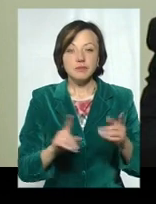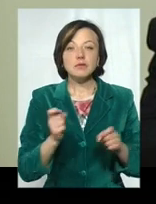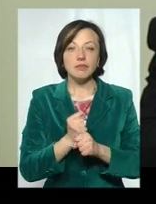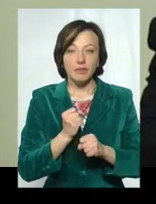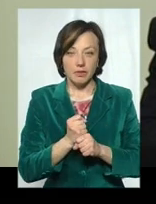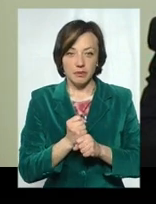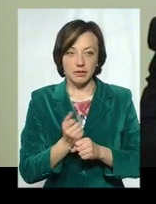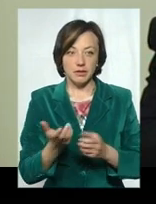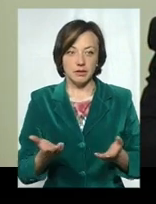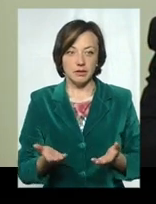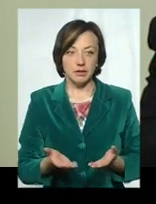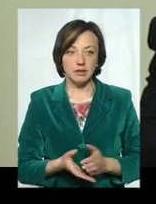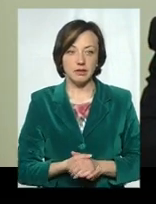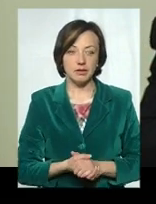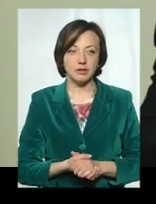робите?